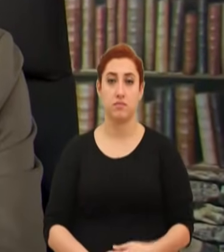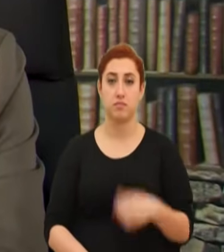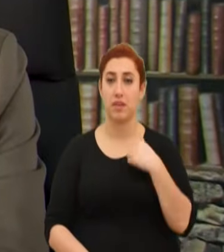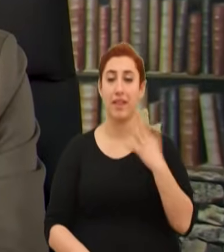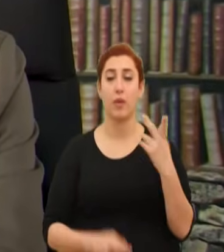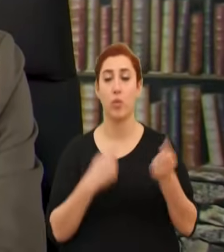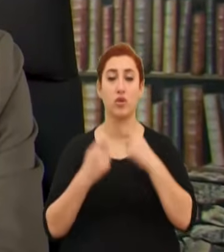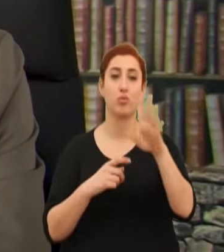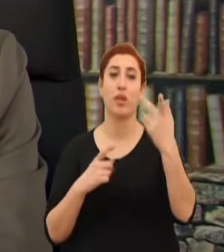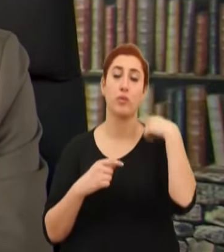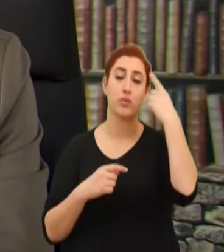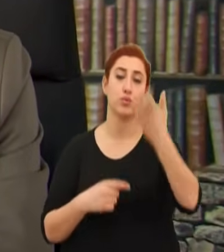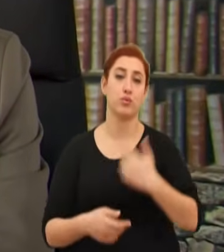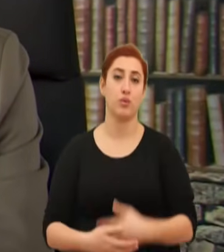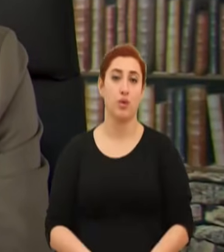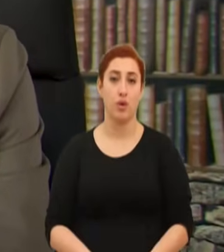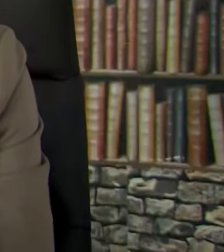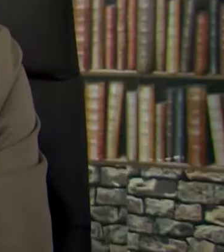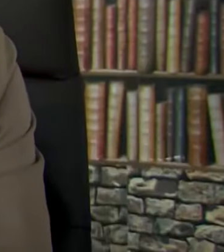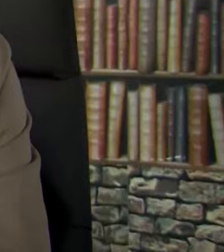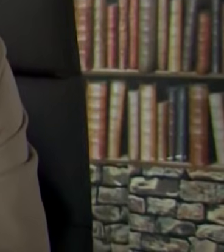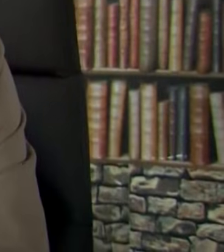Ben nelerle uğraşıyorum, bu nelerle uğraşıyor.